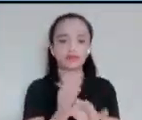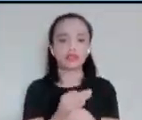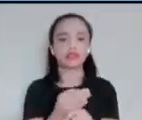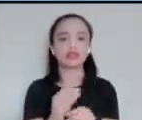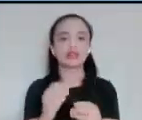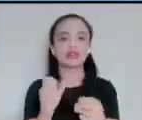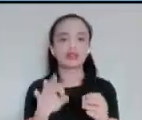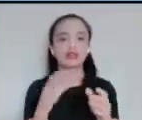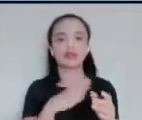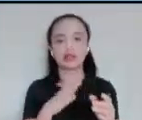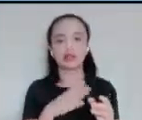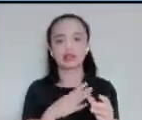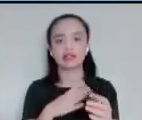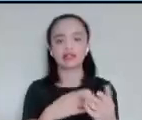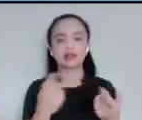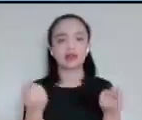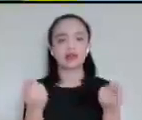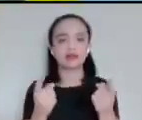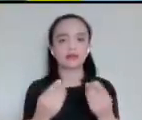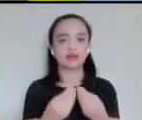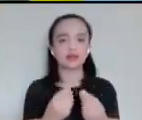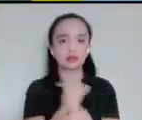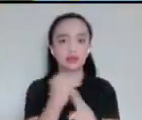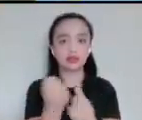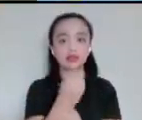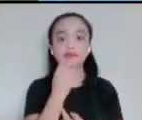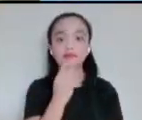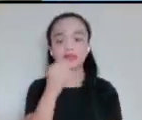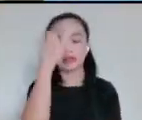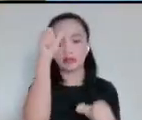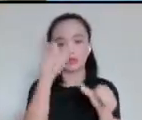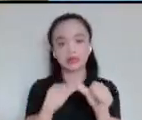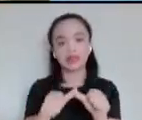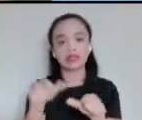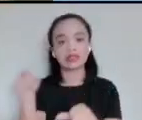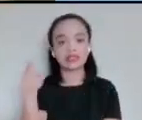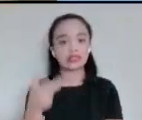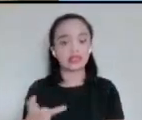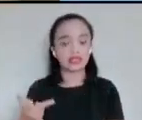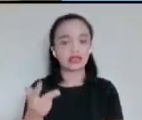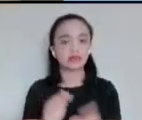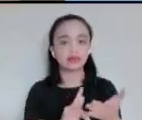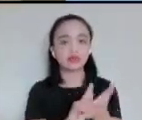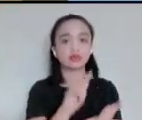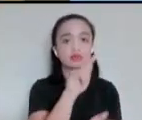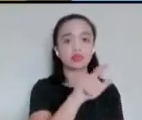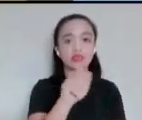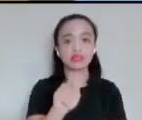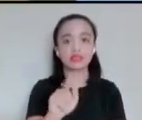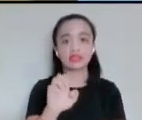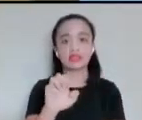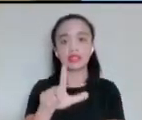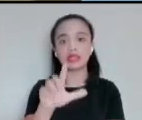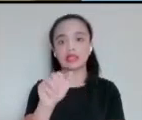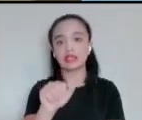Israel. Matatanda ang lumipat pa Tel Aviv, Israel sina Rayver, Julian, Bubay and the rest ng kanilang team